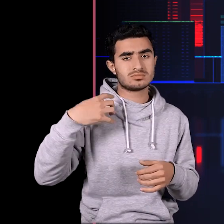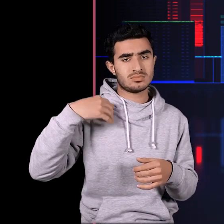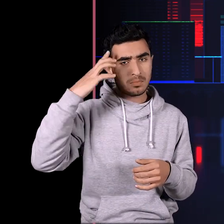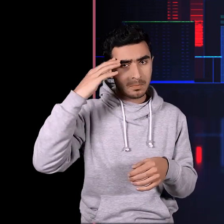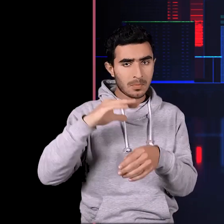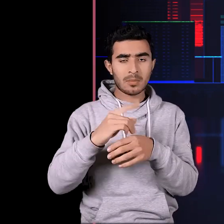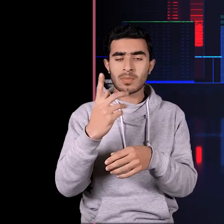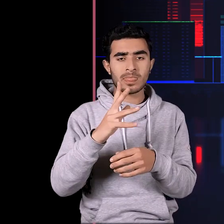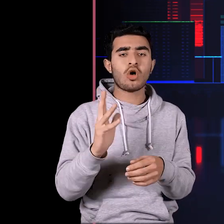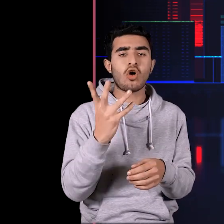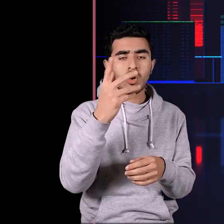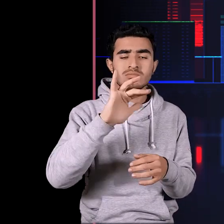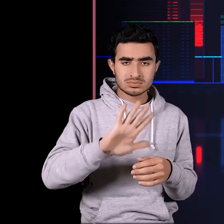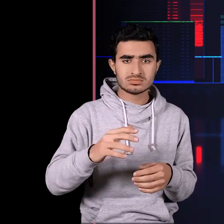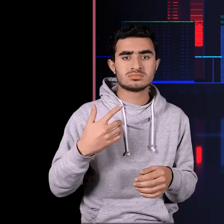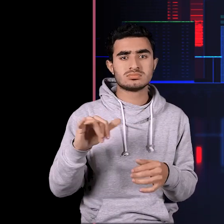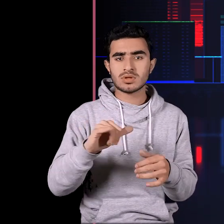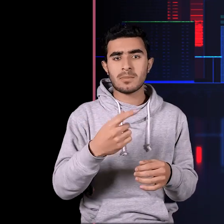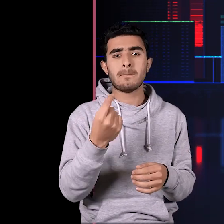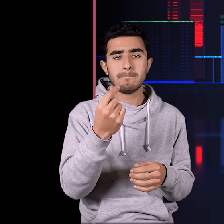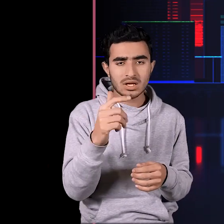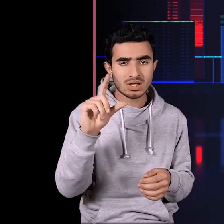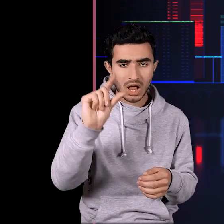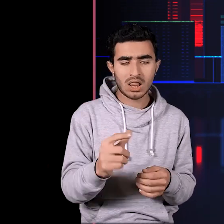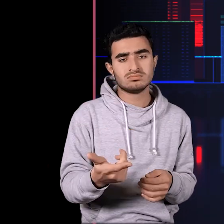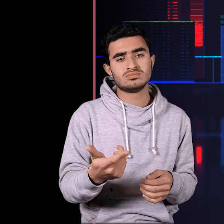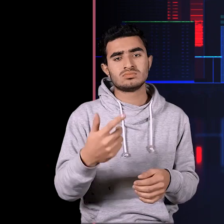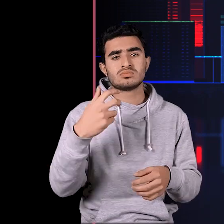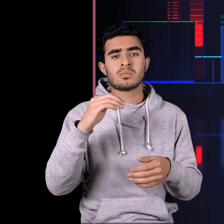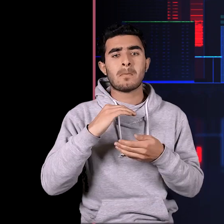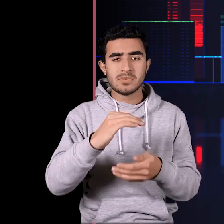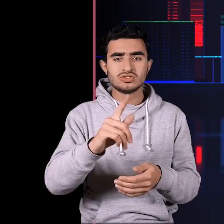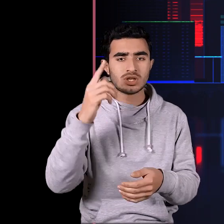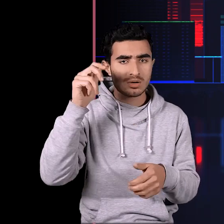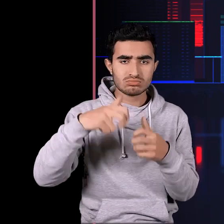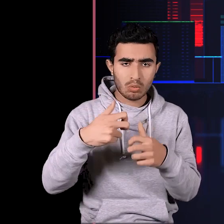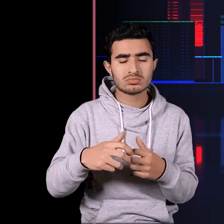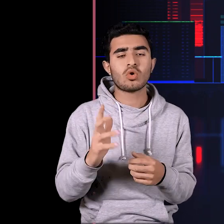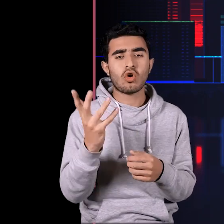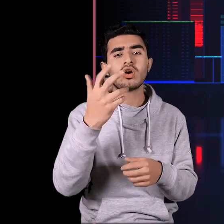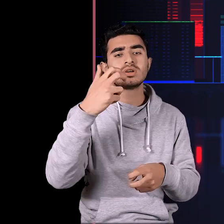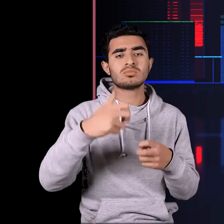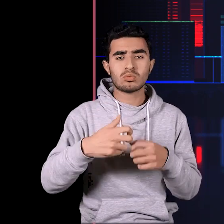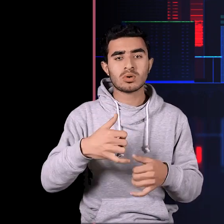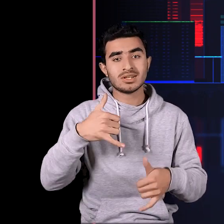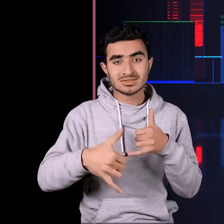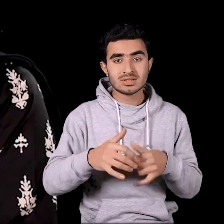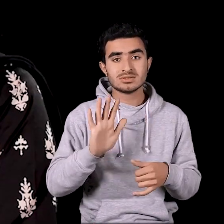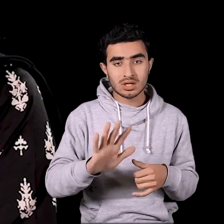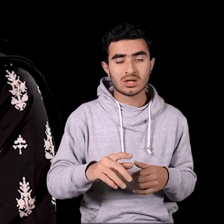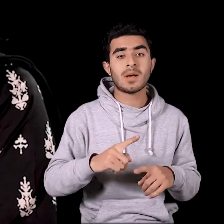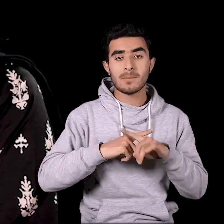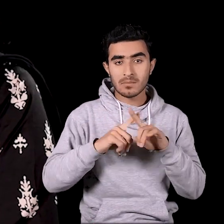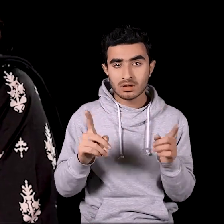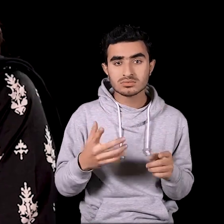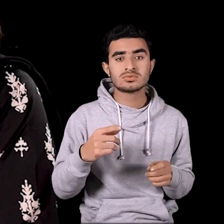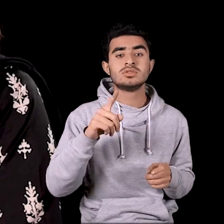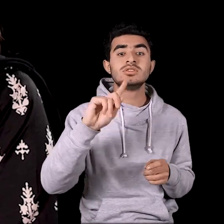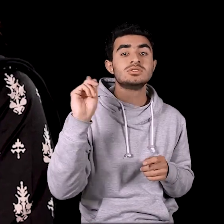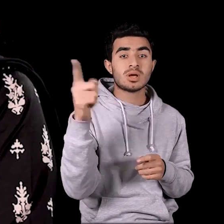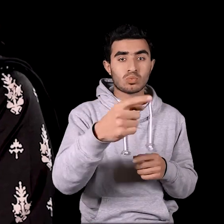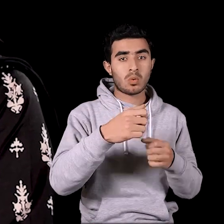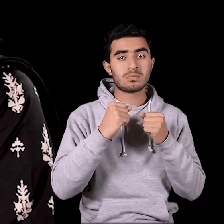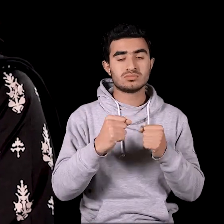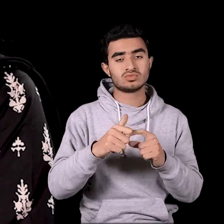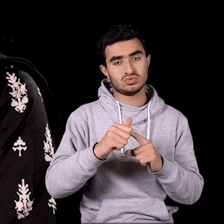आजमाइश पैसे से होती है, आजमाइश औलाद से होती है, आजमाइश शौहर की होती है, आजमाइश बहुत तरीक़ों की होती है. लेकिन आपको हर चीज़ के